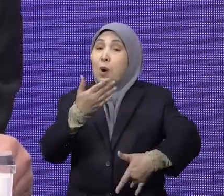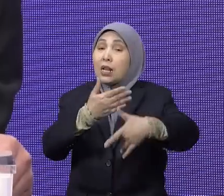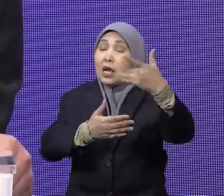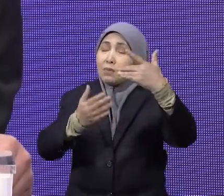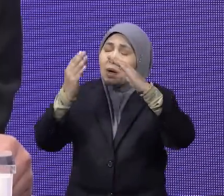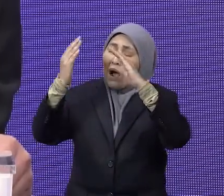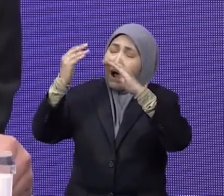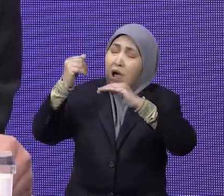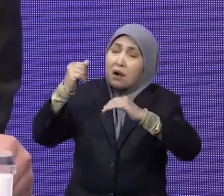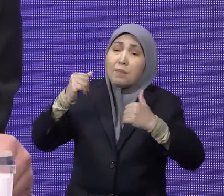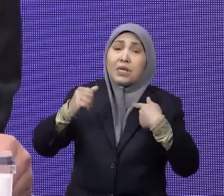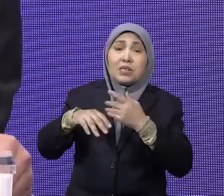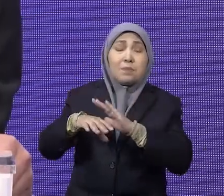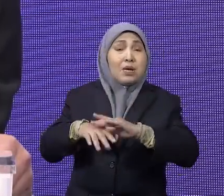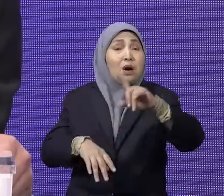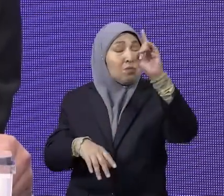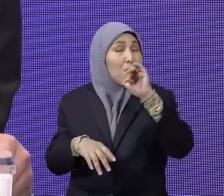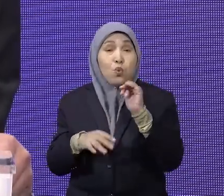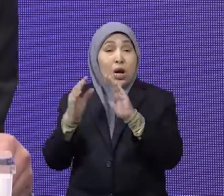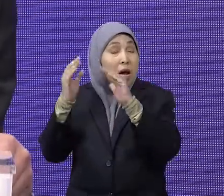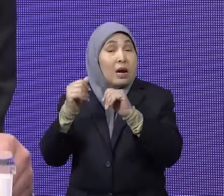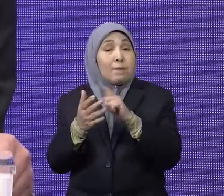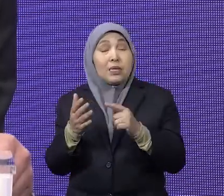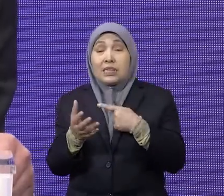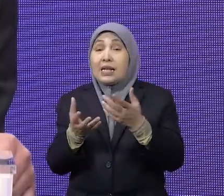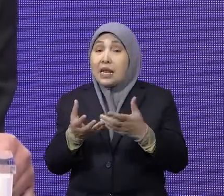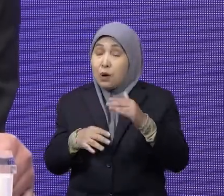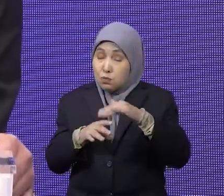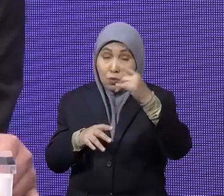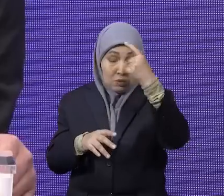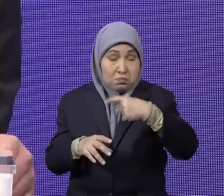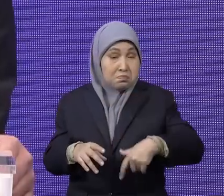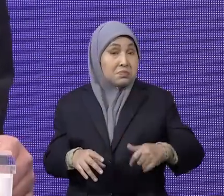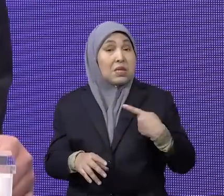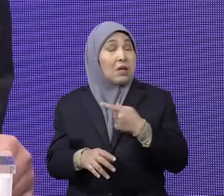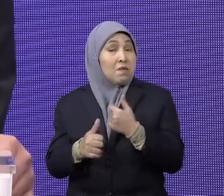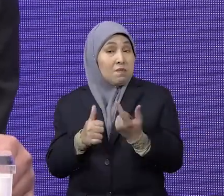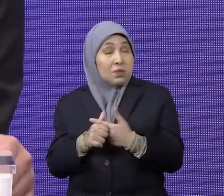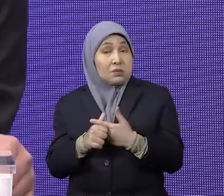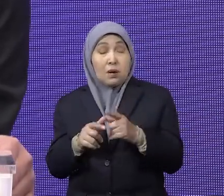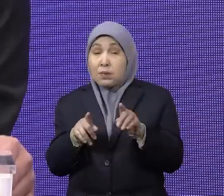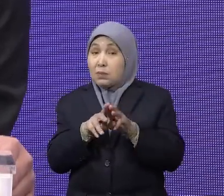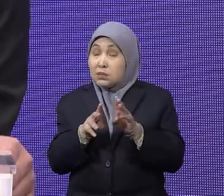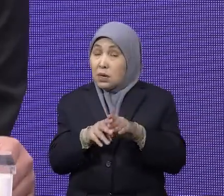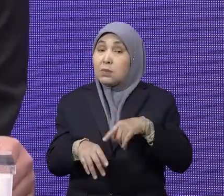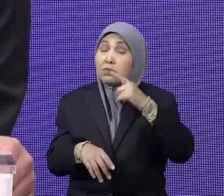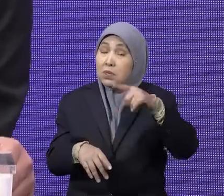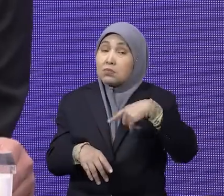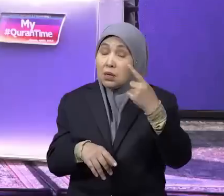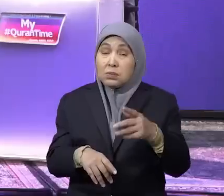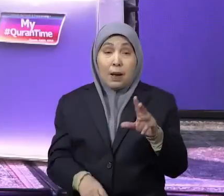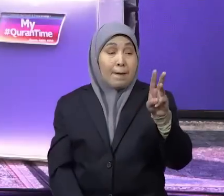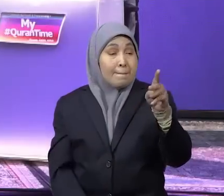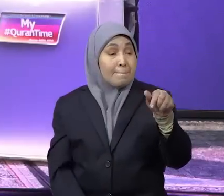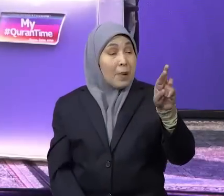berharapnya kita daripada sisi Allah, bukan kita harap apa yang kita kehendak untuk diri kita terlebih dahulu. Macam juga yang pernah diungkapkan oleh Maryam